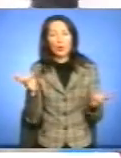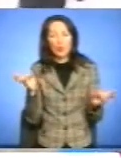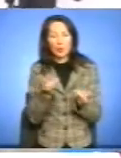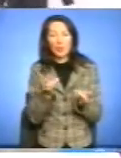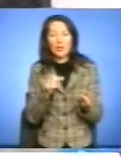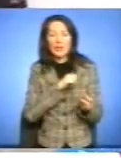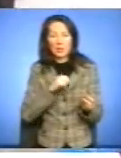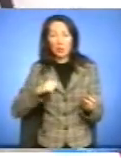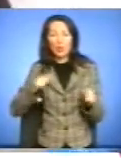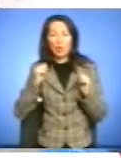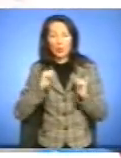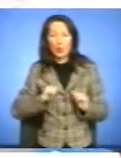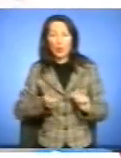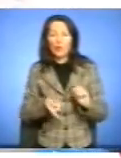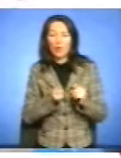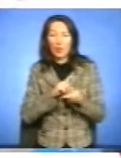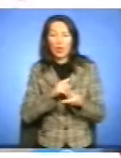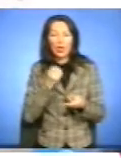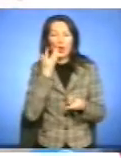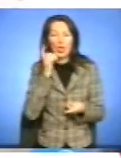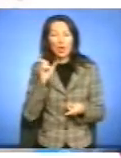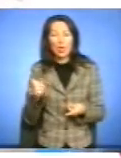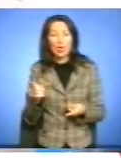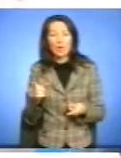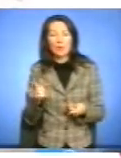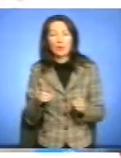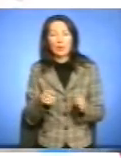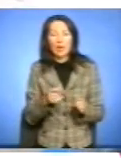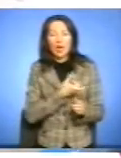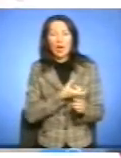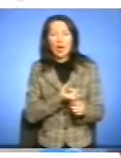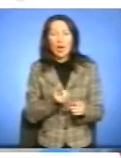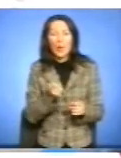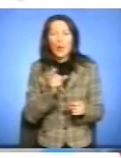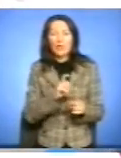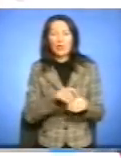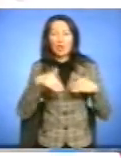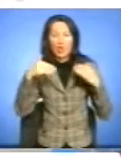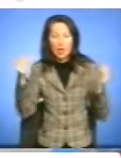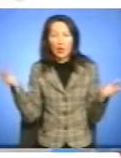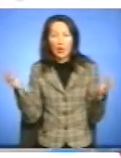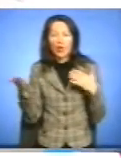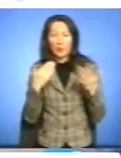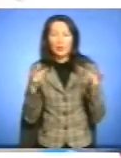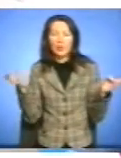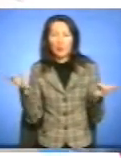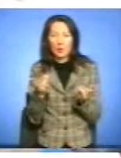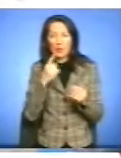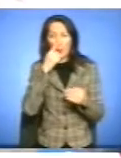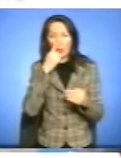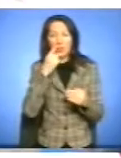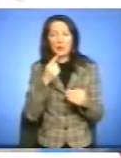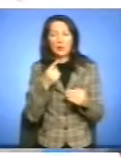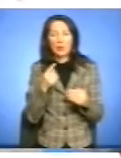спокою, можливо. Так? І навпаки, якщо людина полишена такого широкого спілкування, то навпаки вона потребуватиме близькості